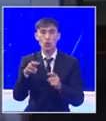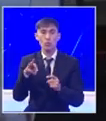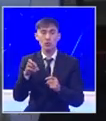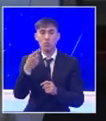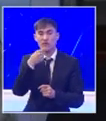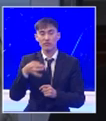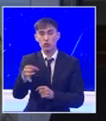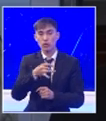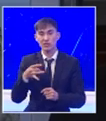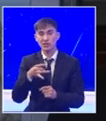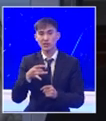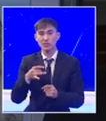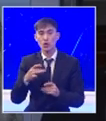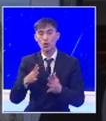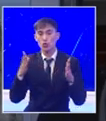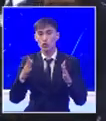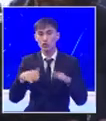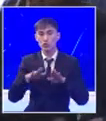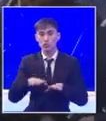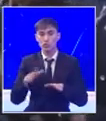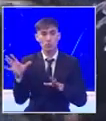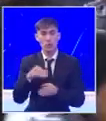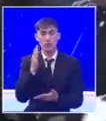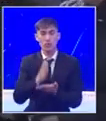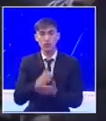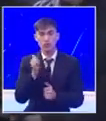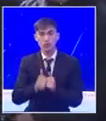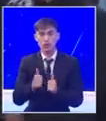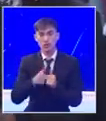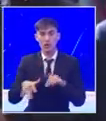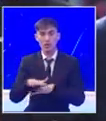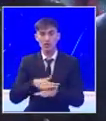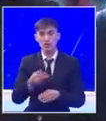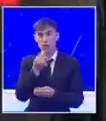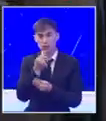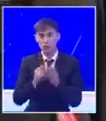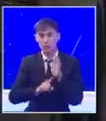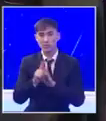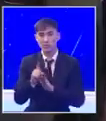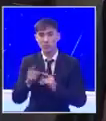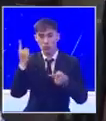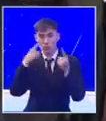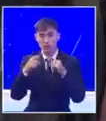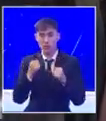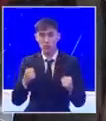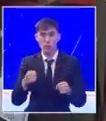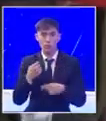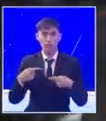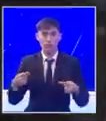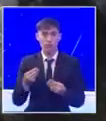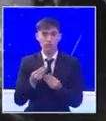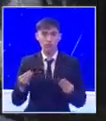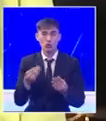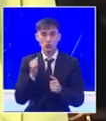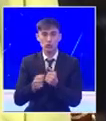Панфилов ауданындағы желісінің ең үлкен нүктесінде бәрі бар. Күн сайынғы халыққа қажет азық-түліктен бастап, өнеркәсіптік тауарлар мен басқа да